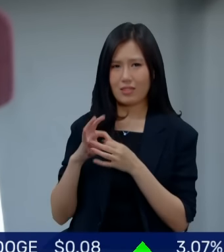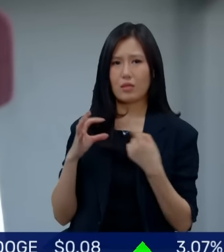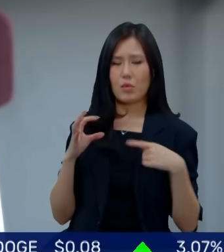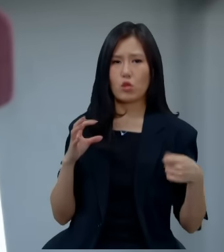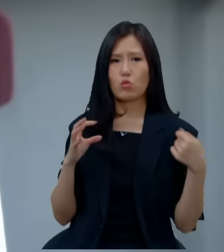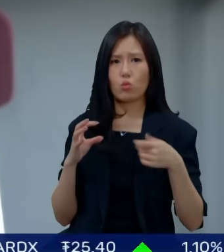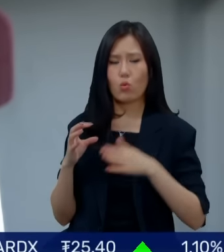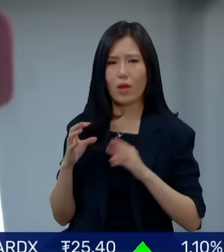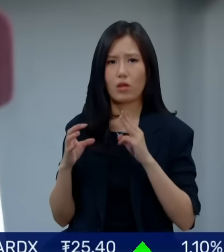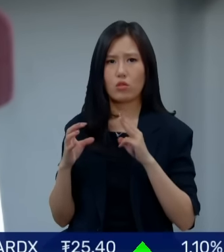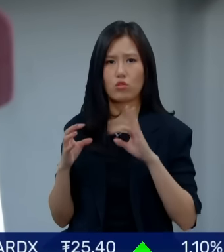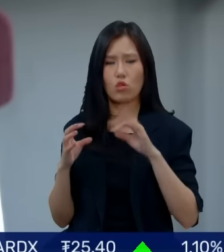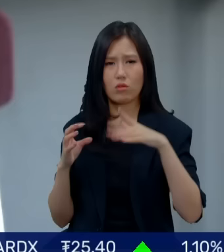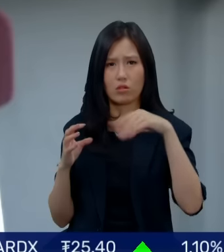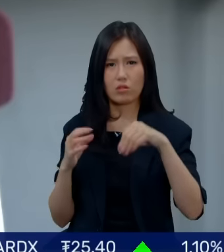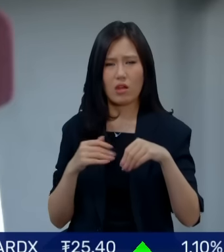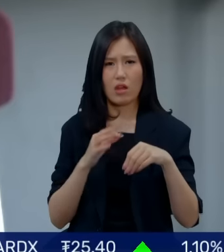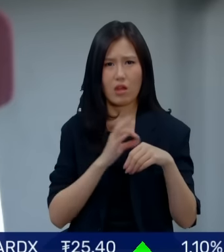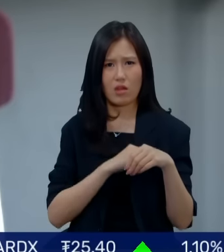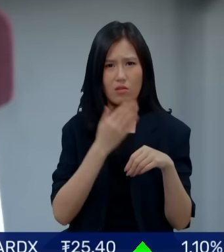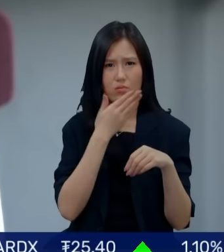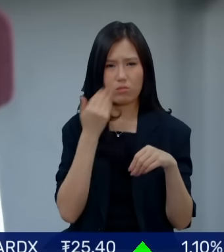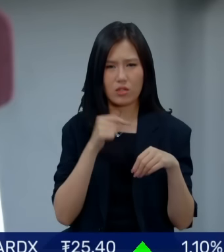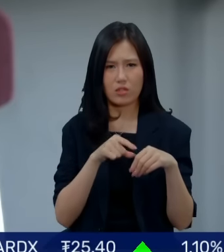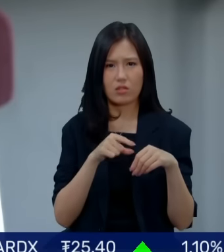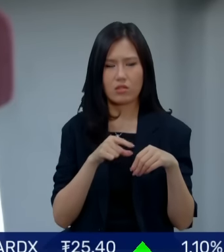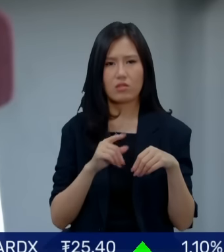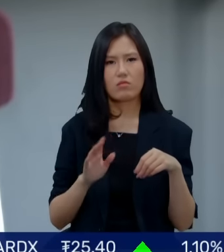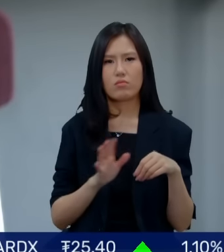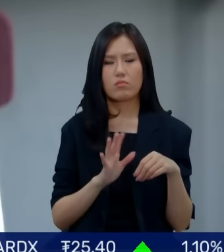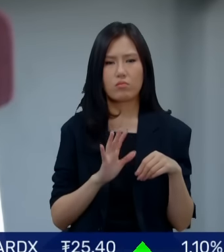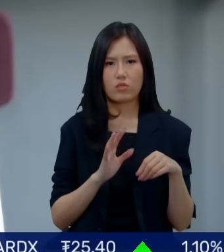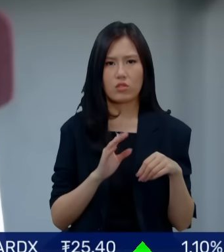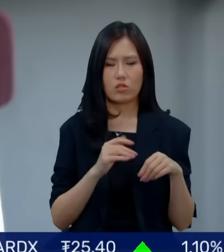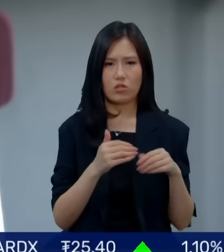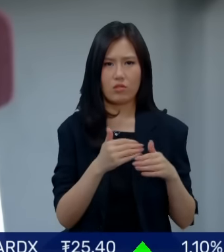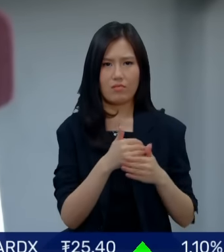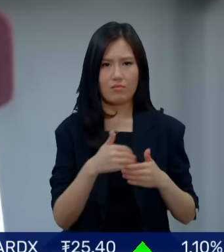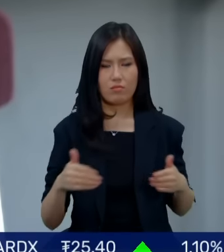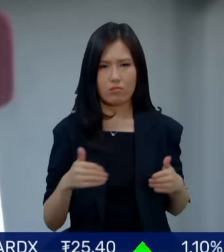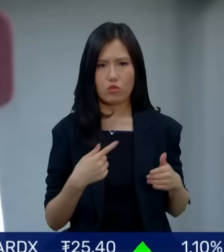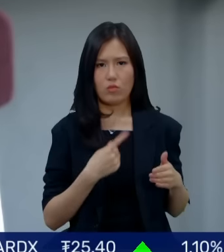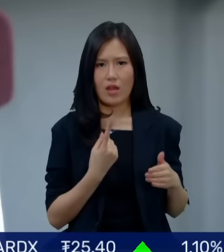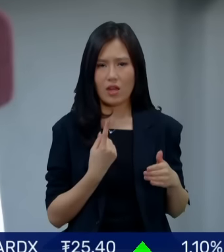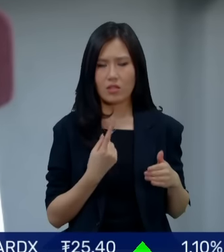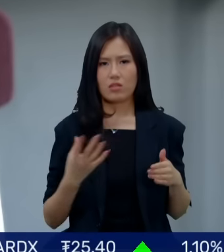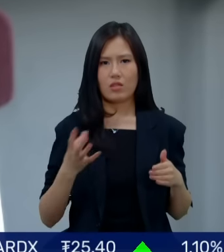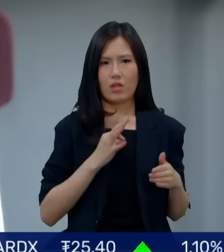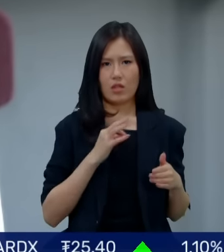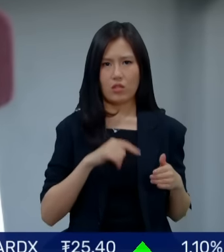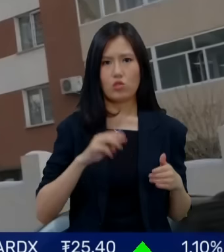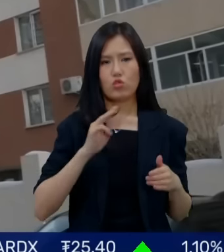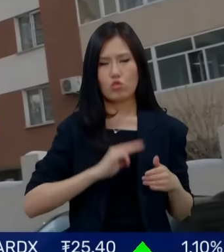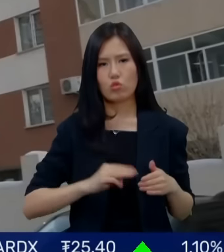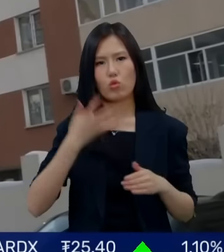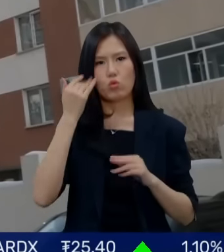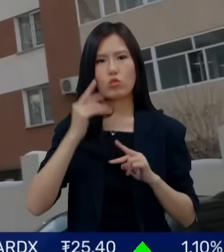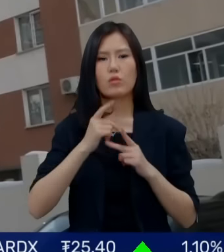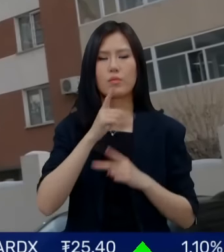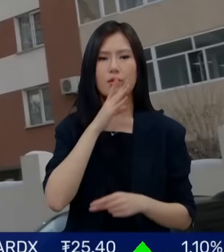төлөөгөө болвол тухайн иргэний зорчих хэрэгэн дээр нь одоо юун дээр нь хязгаарлалт гэдэг, өмчн дээр нь хязгаарлалт гэдэг ийм л зохицуулт хийх болно гэсэн үг.